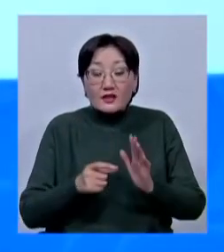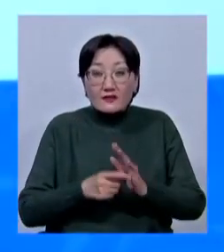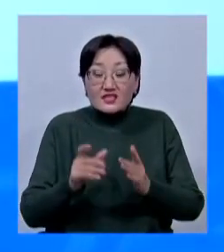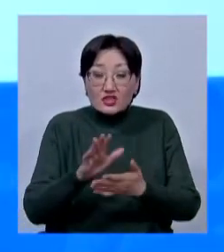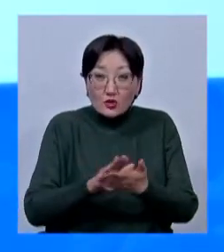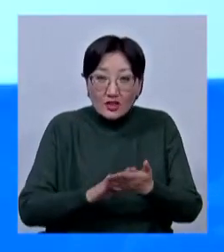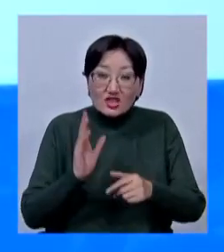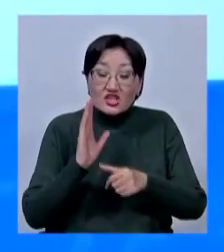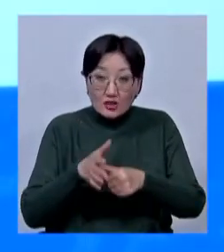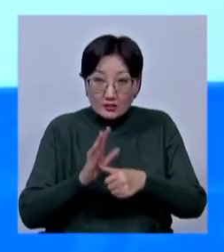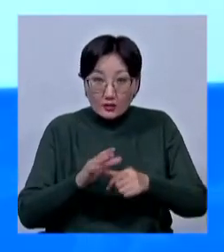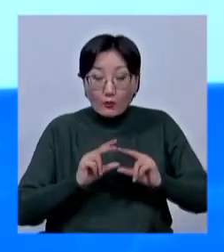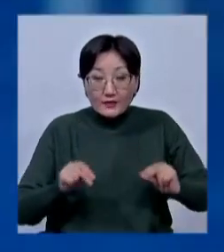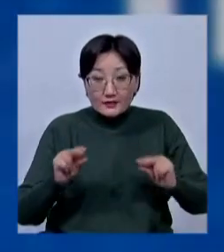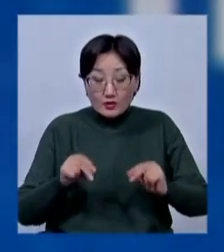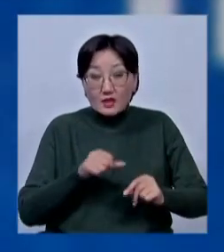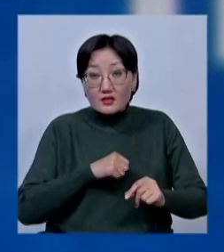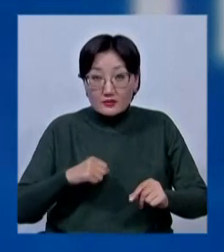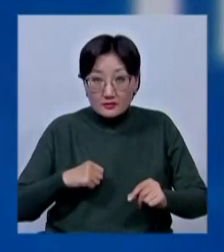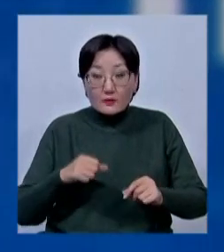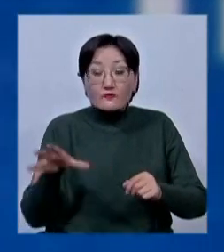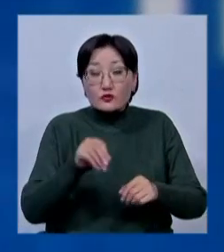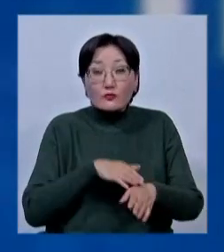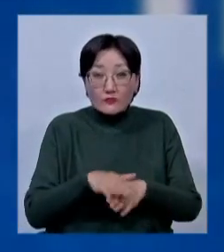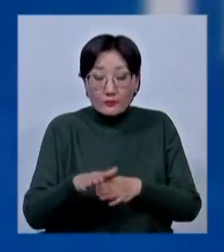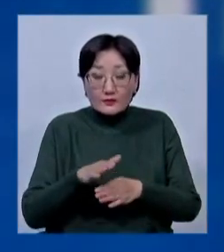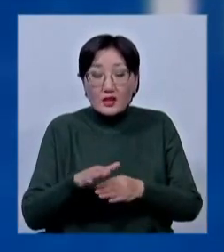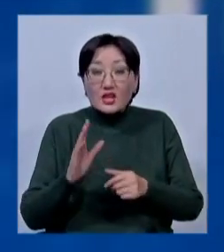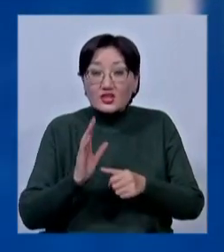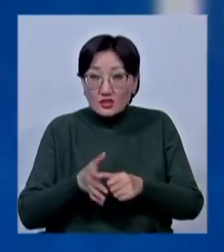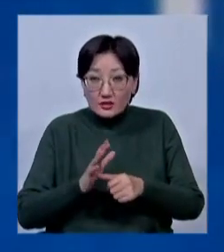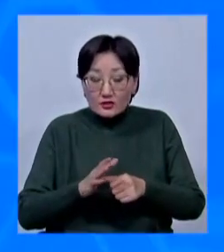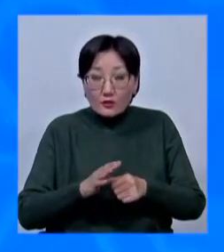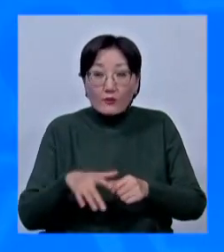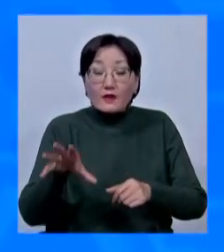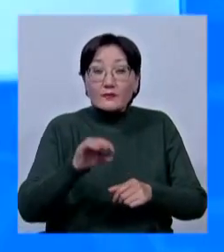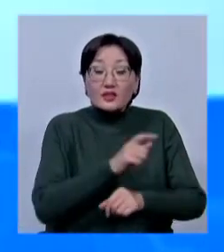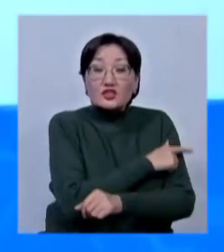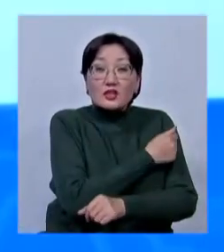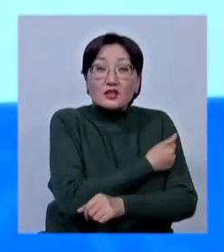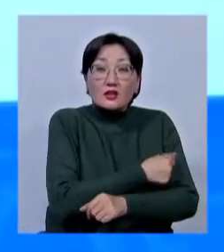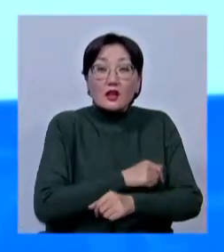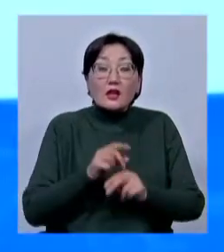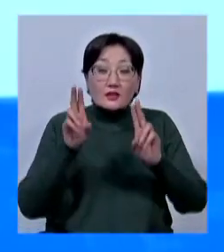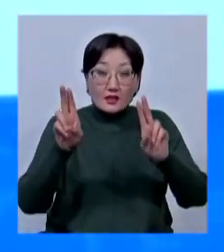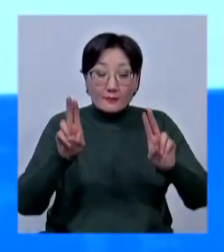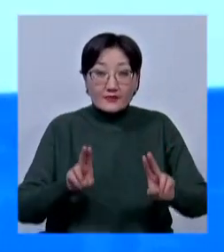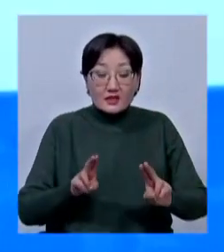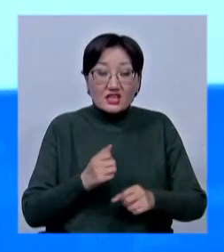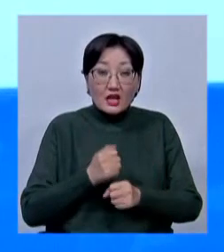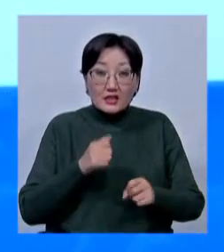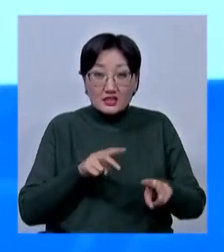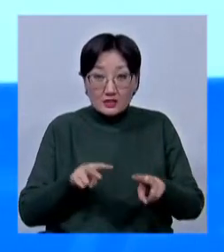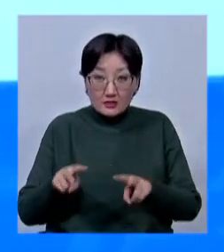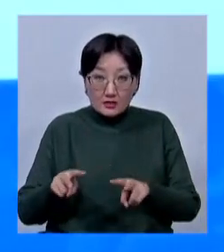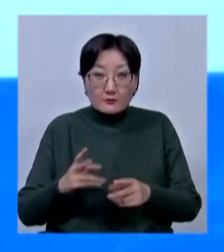отырады, желдетіп отырады. Мұғалім өзі сол сабақ беретін мұғалім желдетіп отырады. Барлық санитарлық талаптар қатан